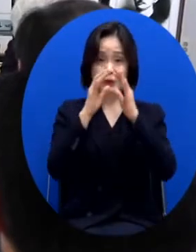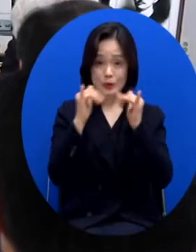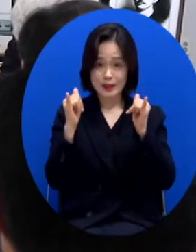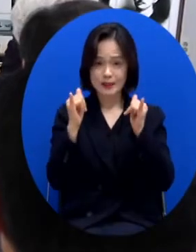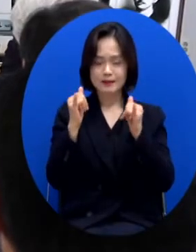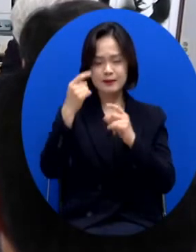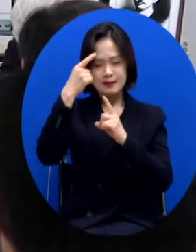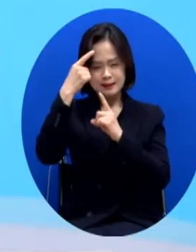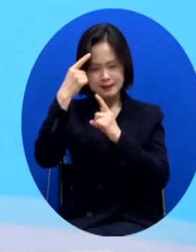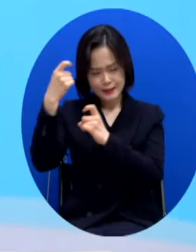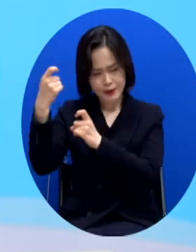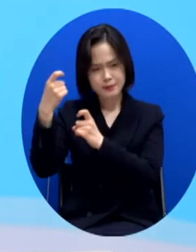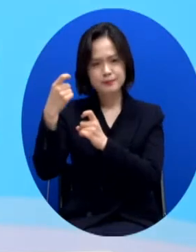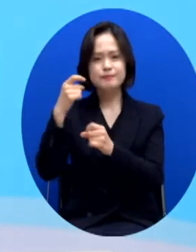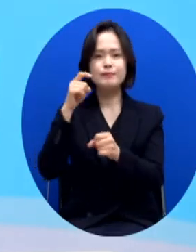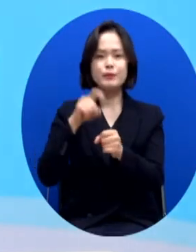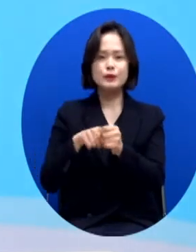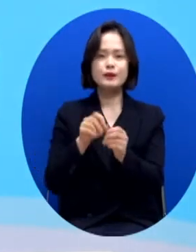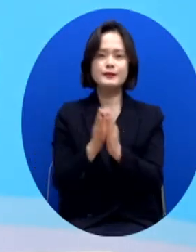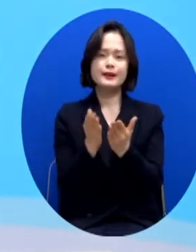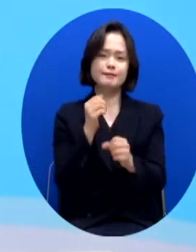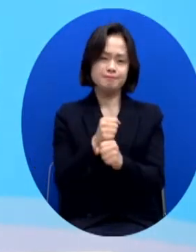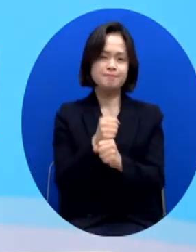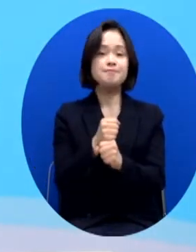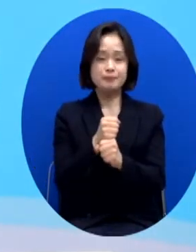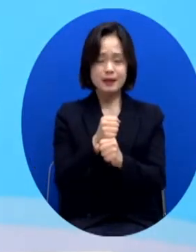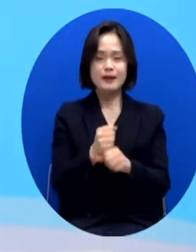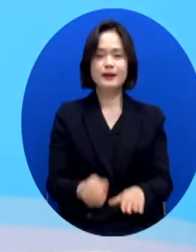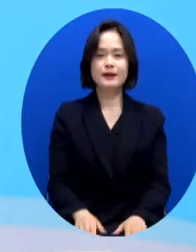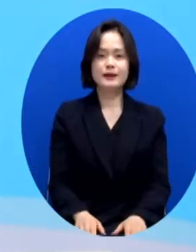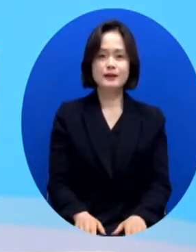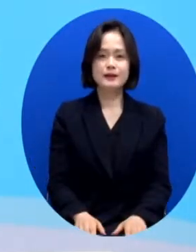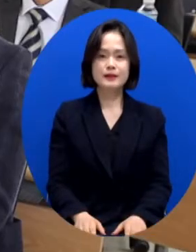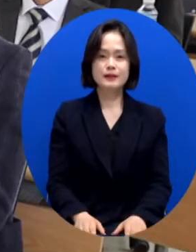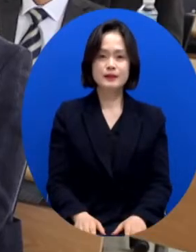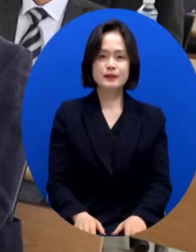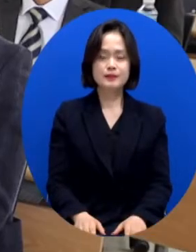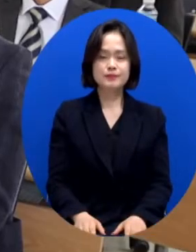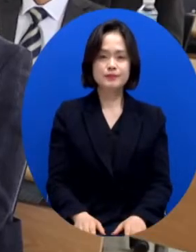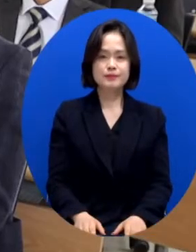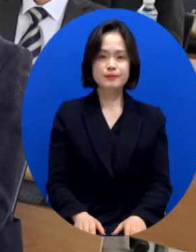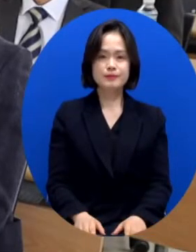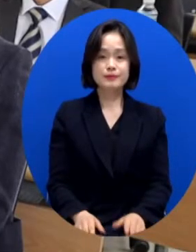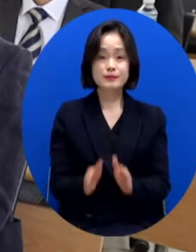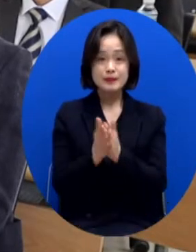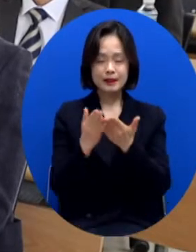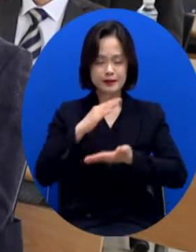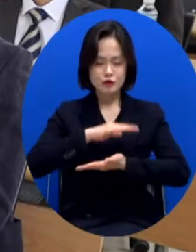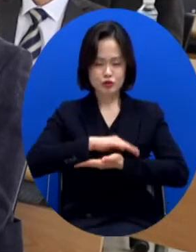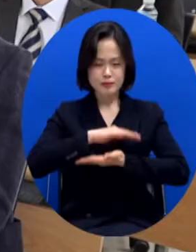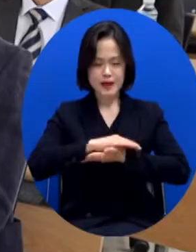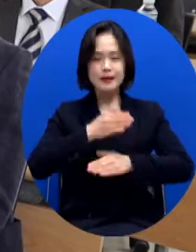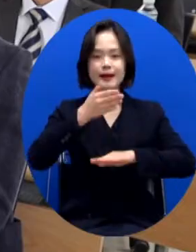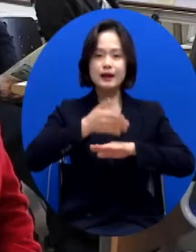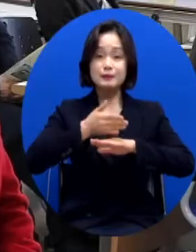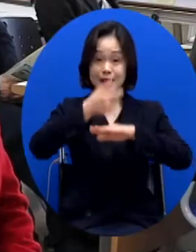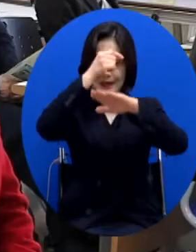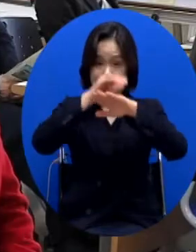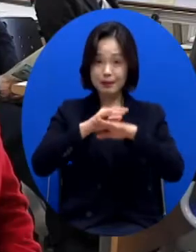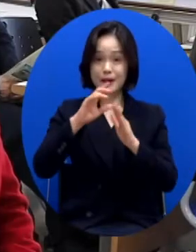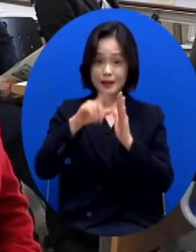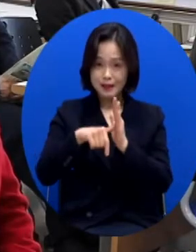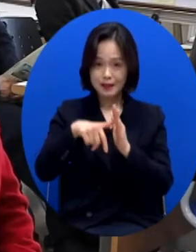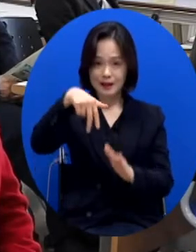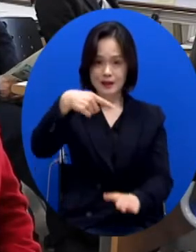추 전도사가 사역한 기록표 대한 성결교회 백운산 지방의회가 주관의 마련한 이날 출판 감사의 대해서는 중 경총